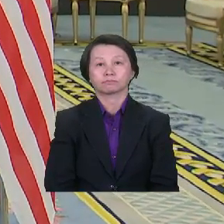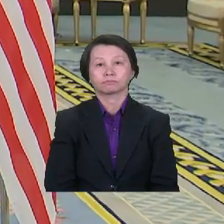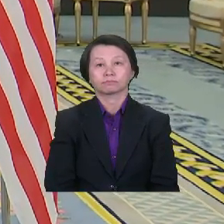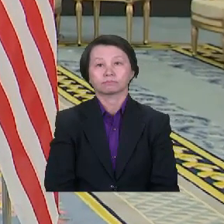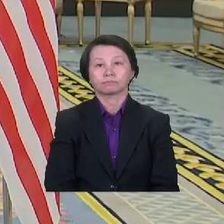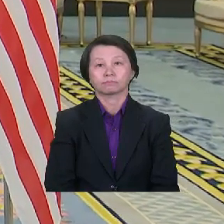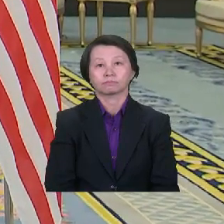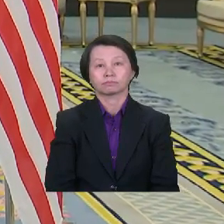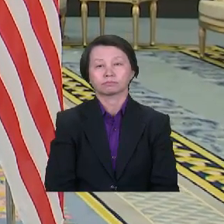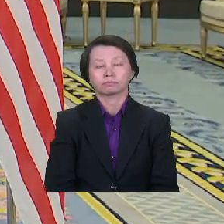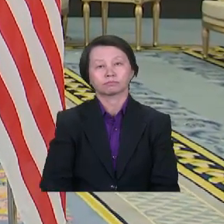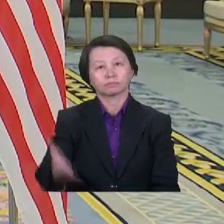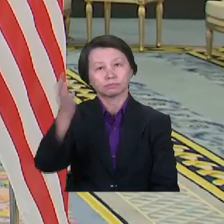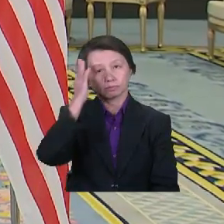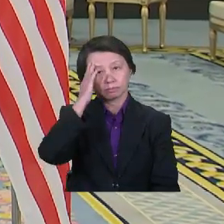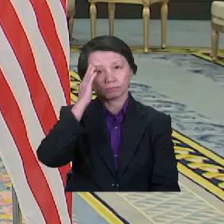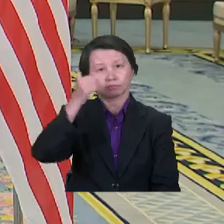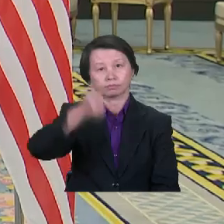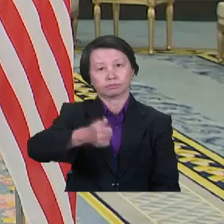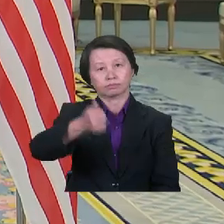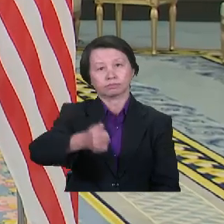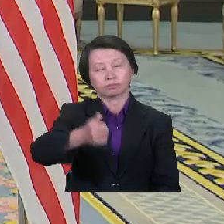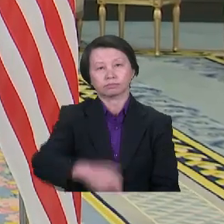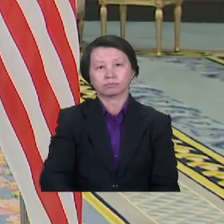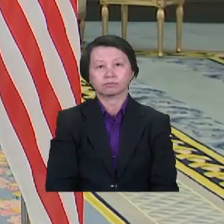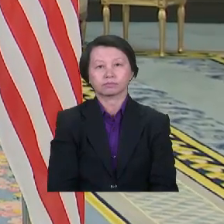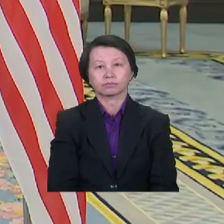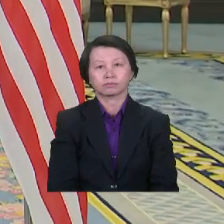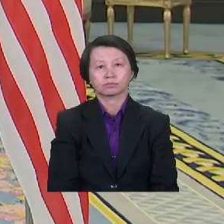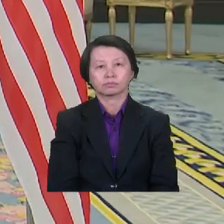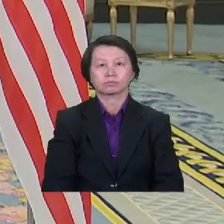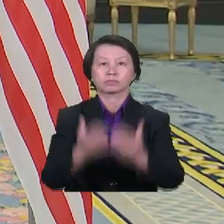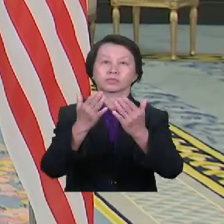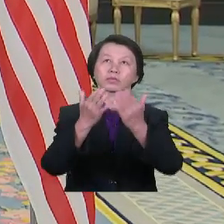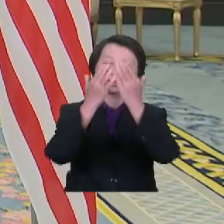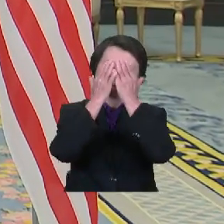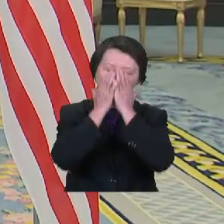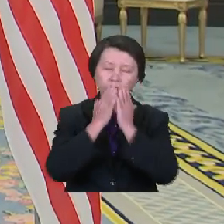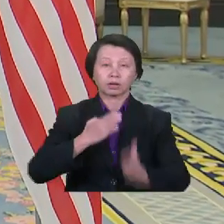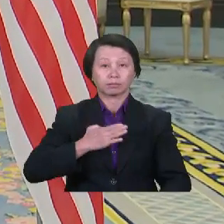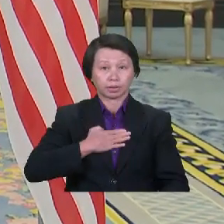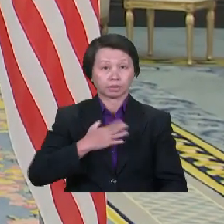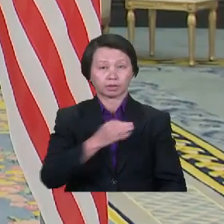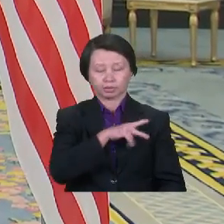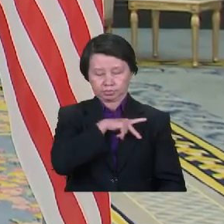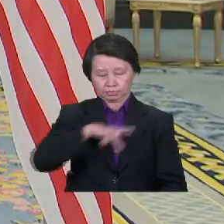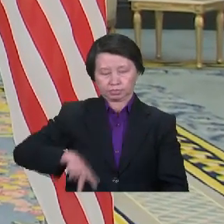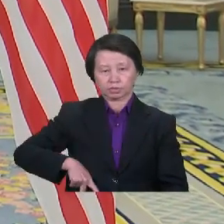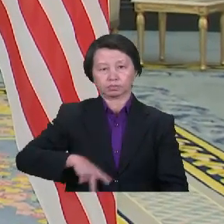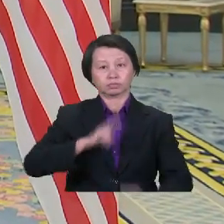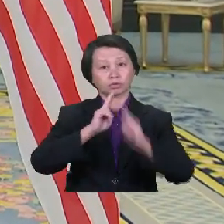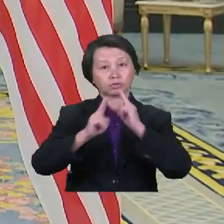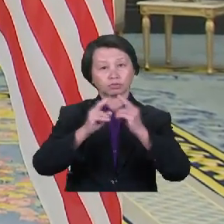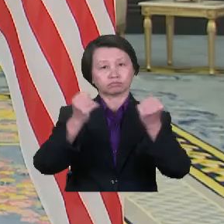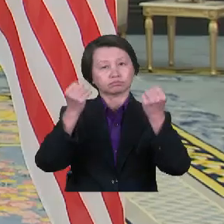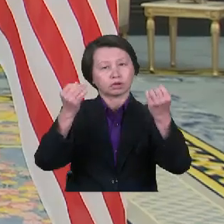ajmain Assalamualaikum Warahmatullahi Wabarakatuh Alhamdulillah bet dan raja permari agong merafakkan